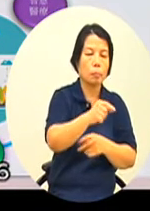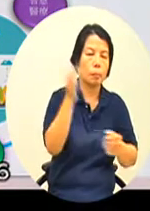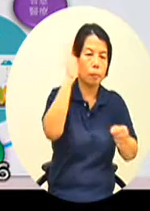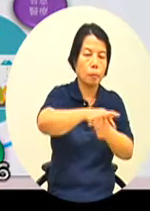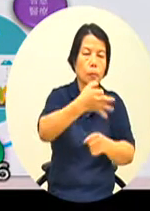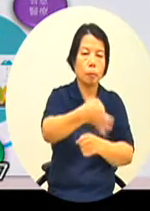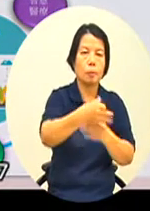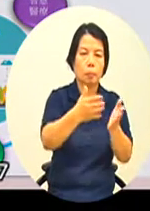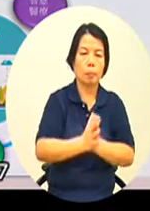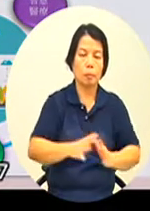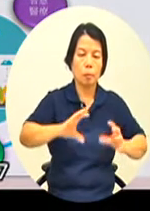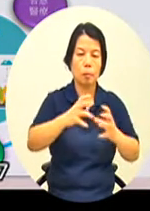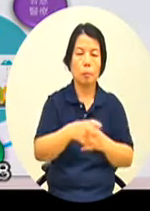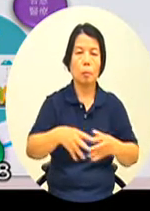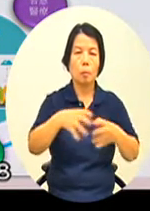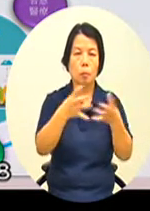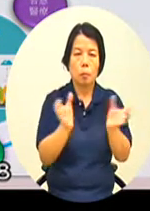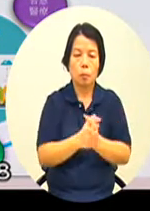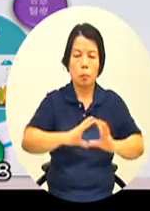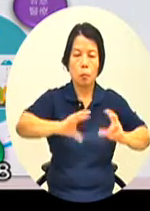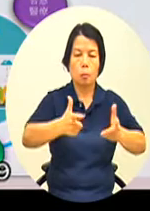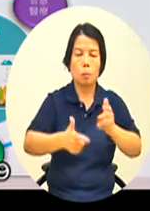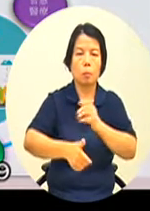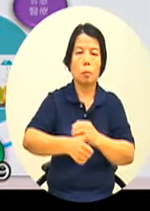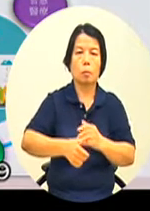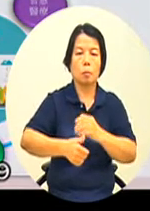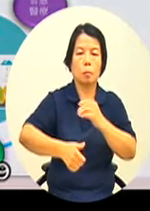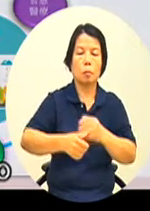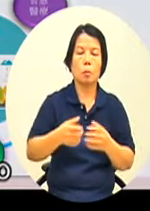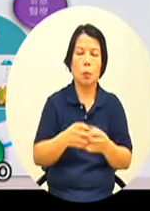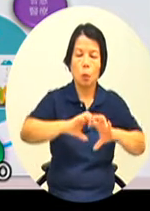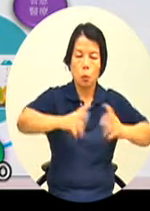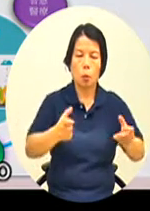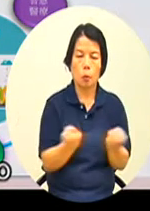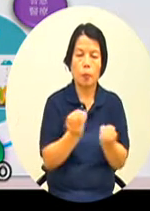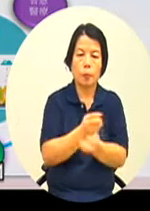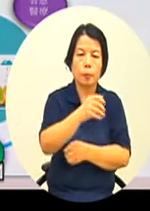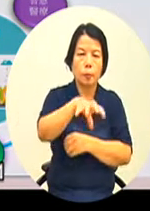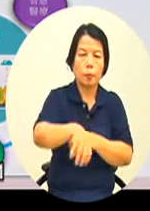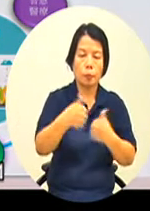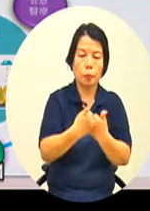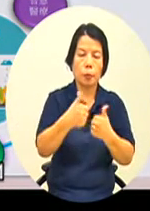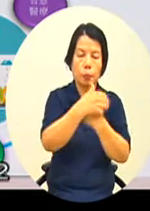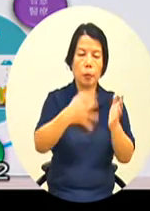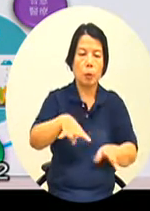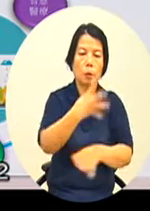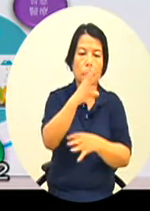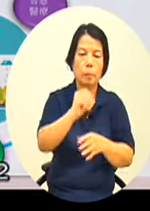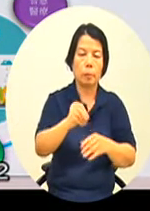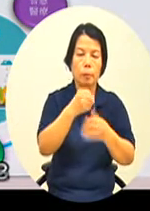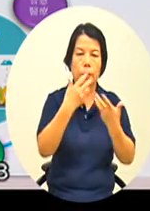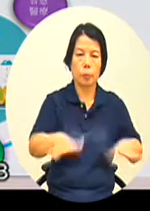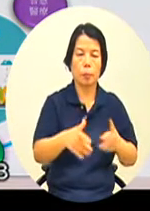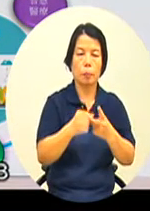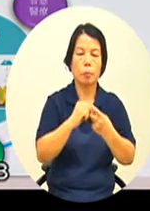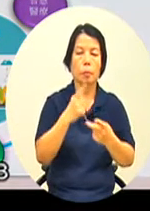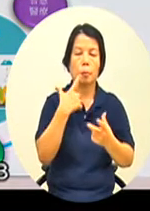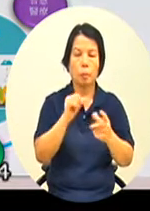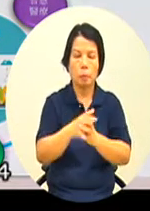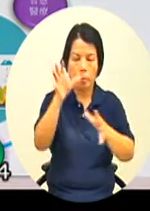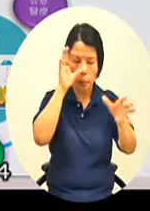得国发会的智慧国土400万，以及内政部建研所智慧社区